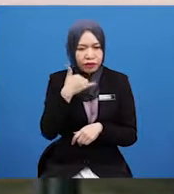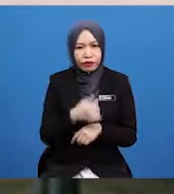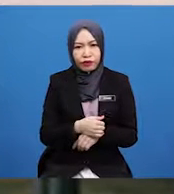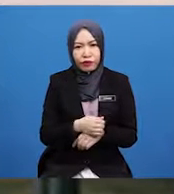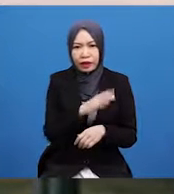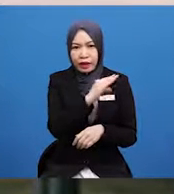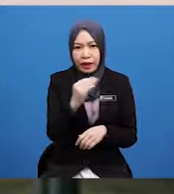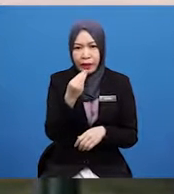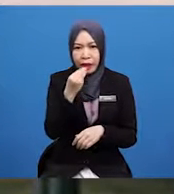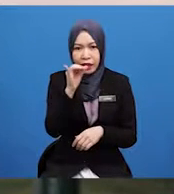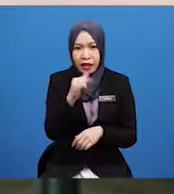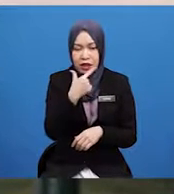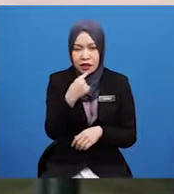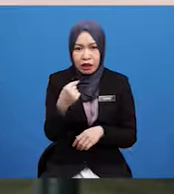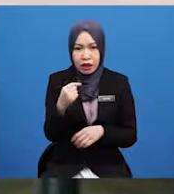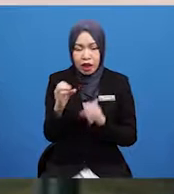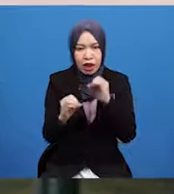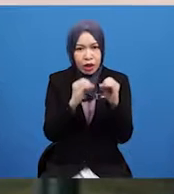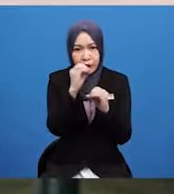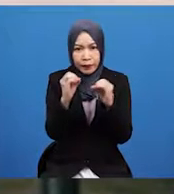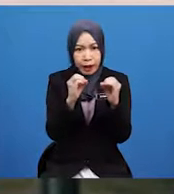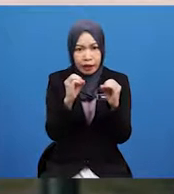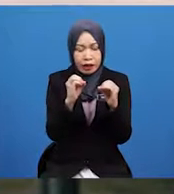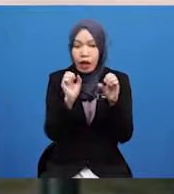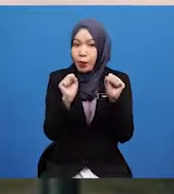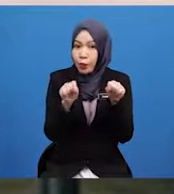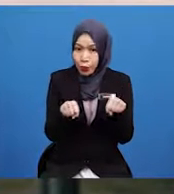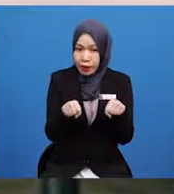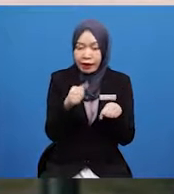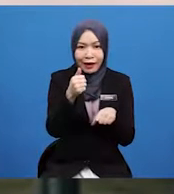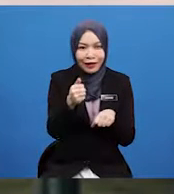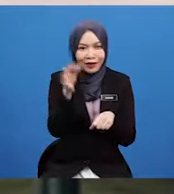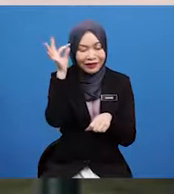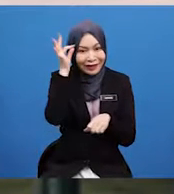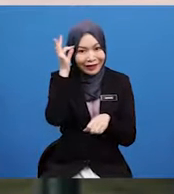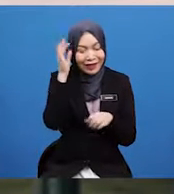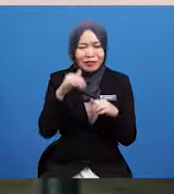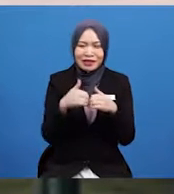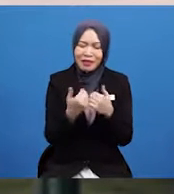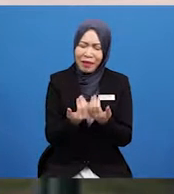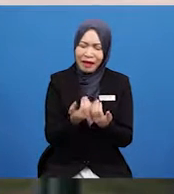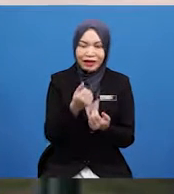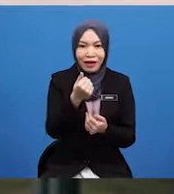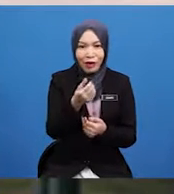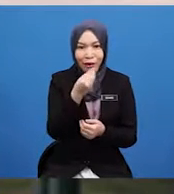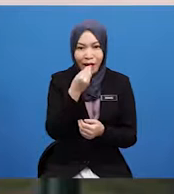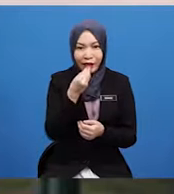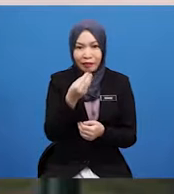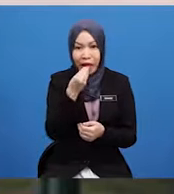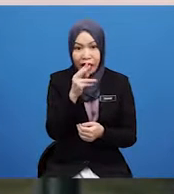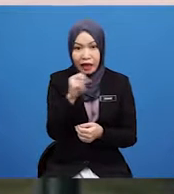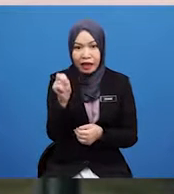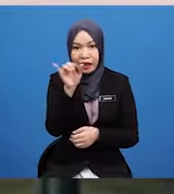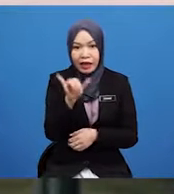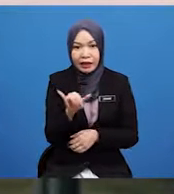makanan yang lazat fakta murid-murid membayangkan diri sendiri memakan makanan yang tidak dimasak